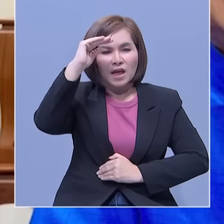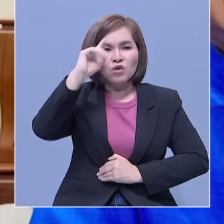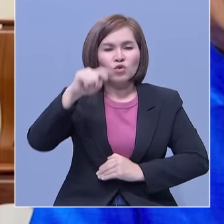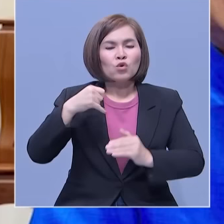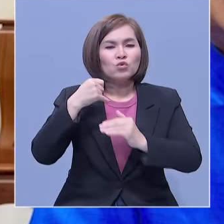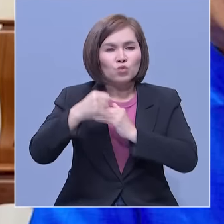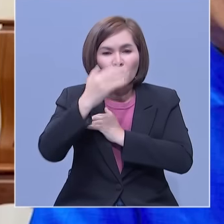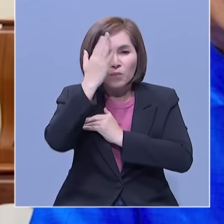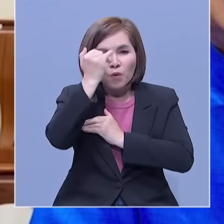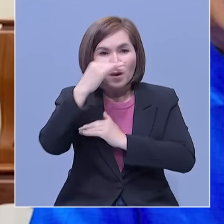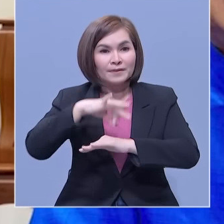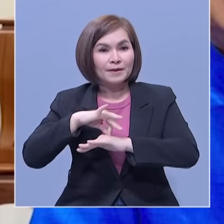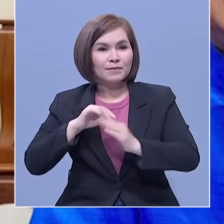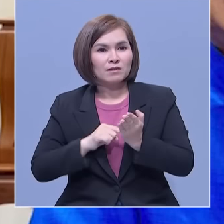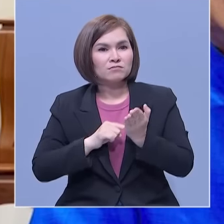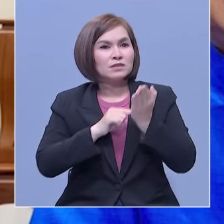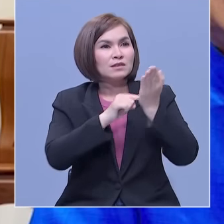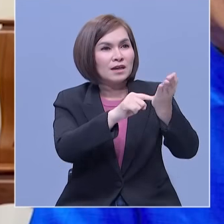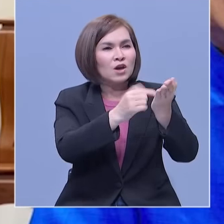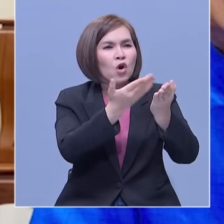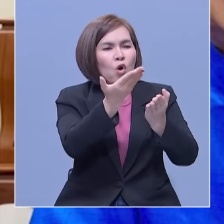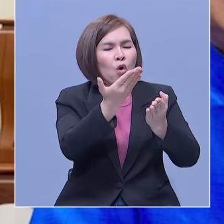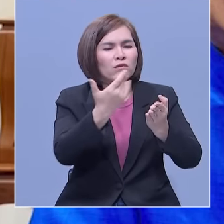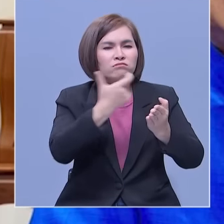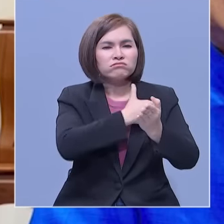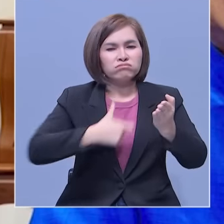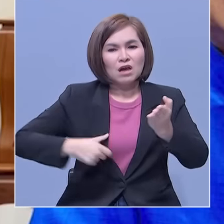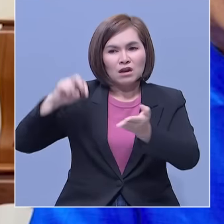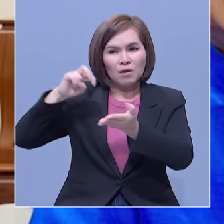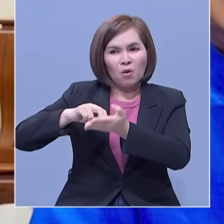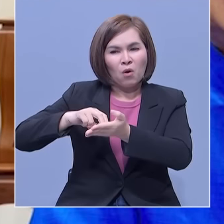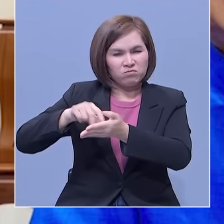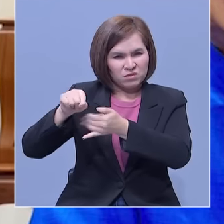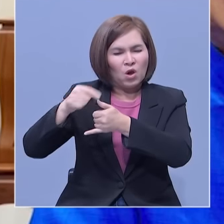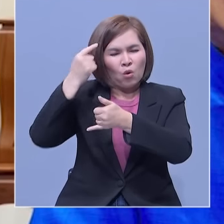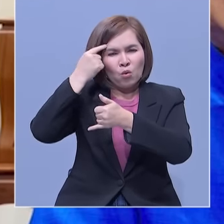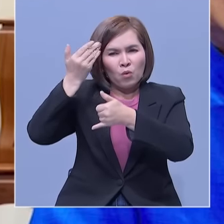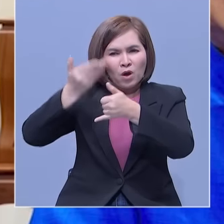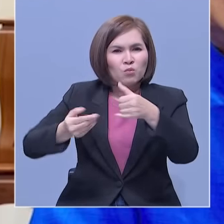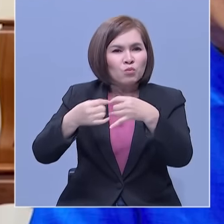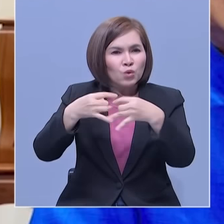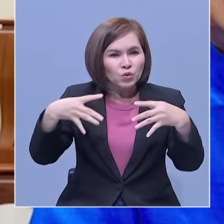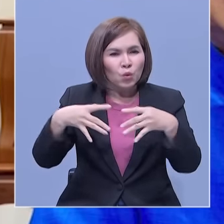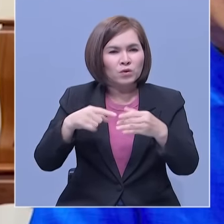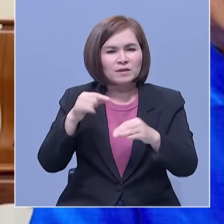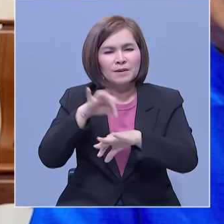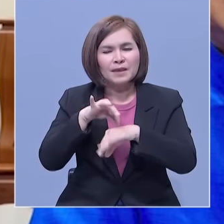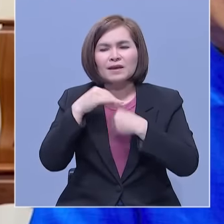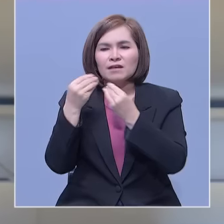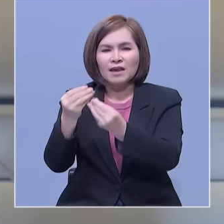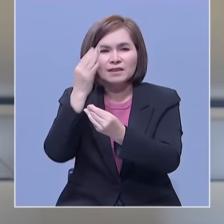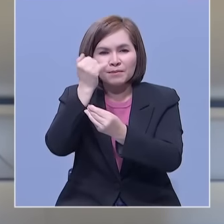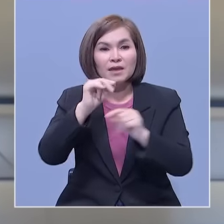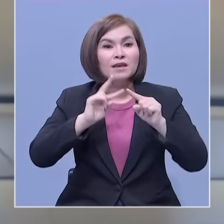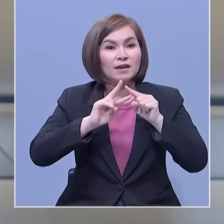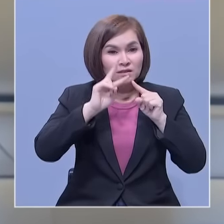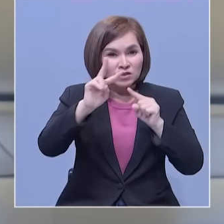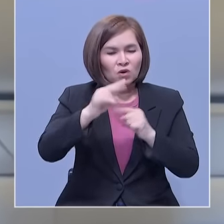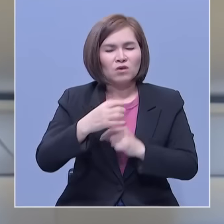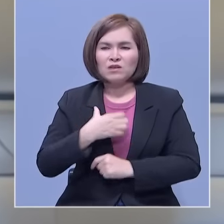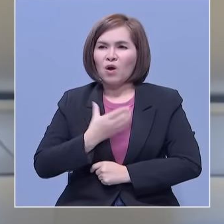ทูลเกล้าแต่งตั้งคนที่รู้หรือควรจะรู้ว่ามีลักษณะต้องห้าม 2คำขอให้ศาลสั่งให้คุณเสร็จ